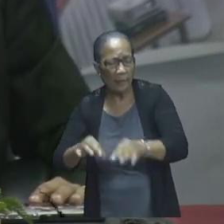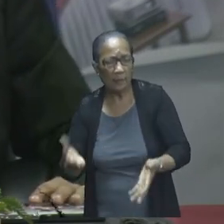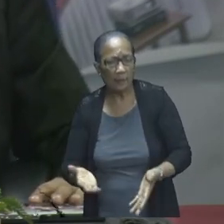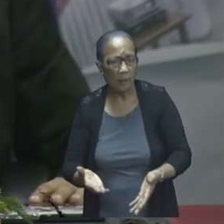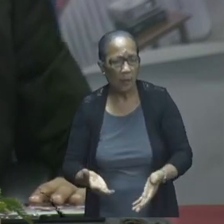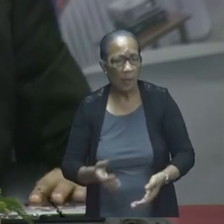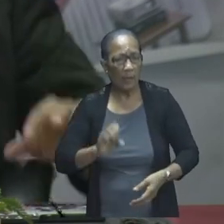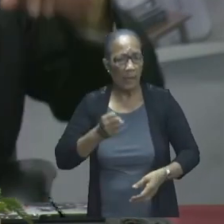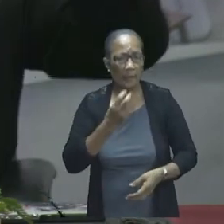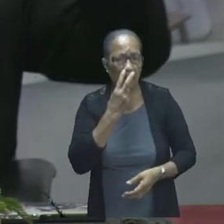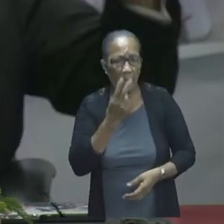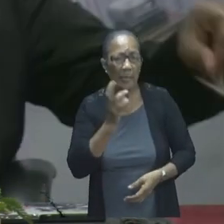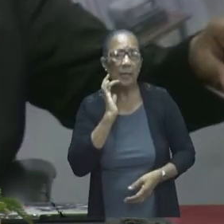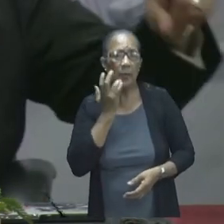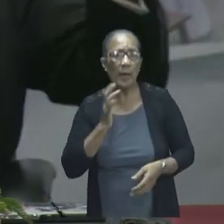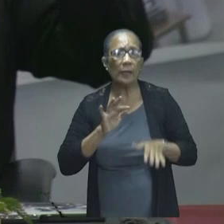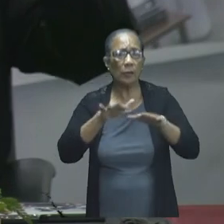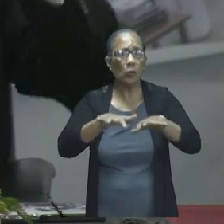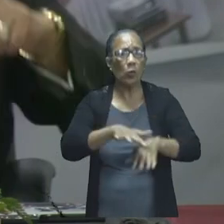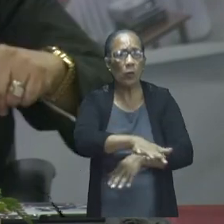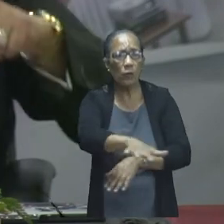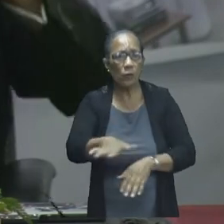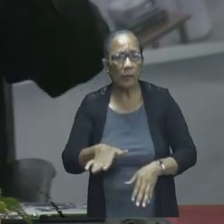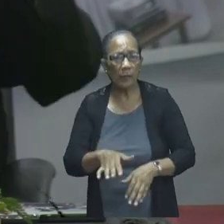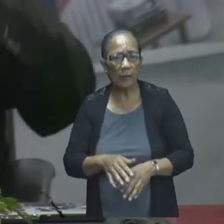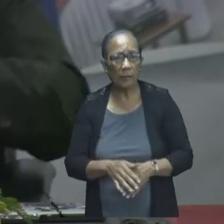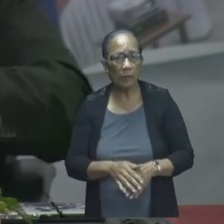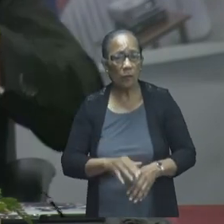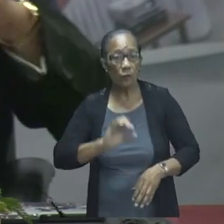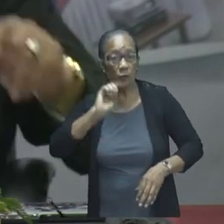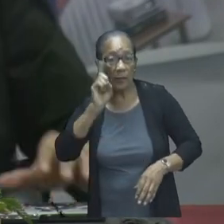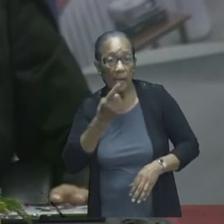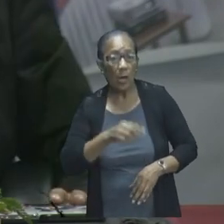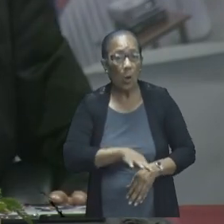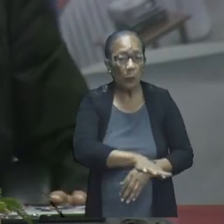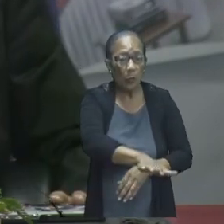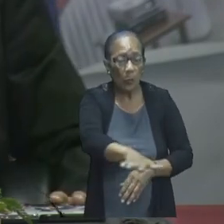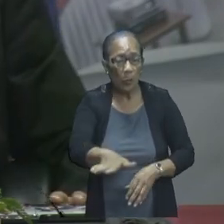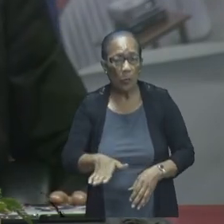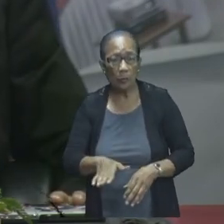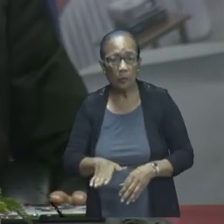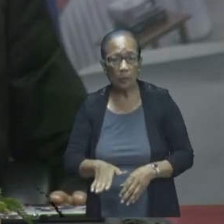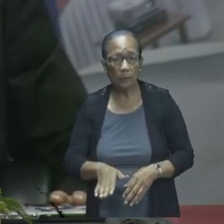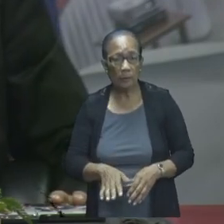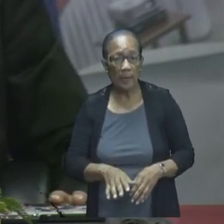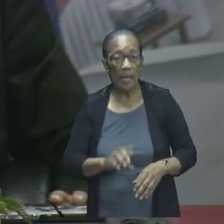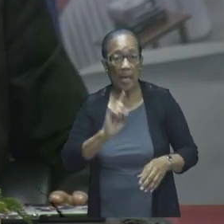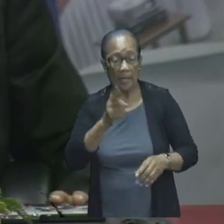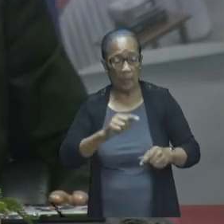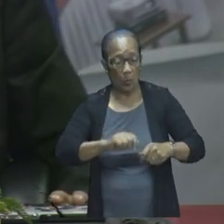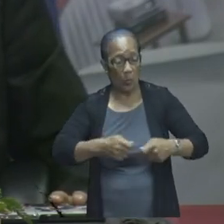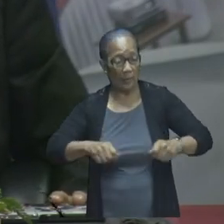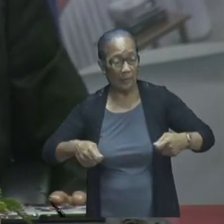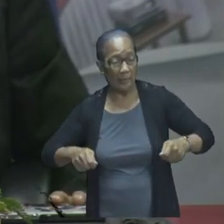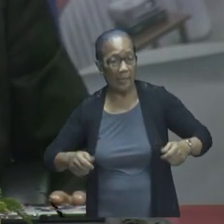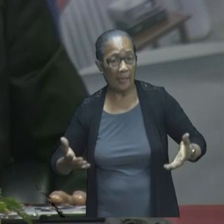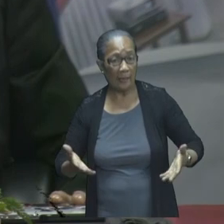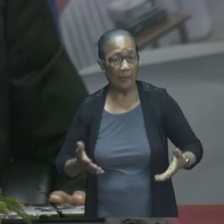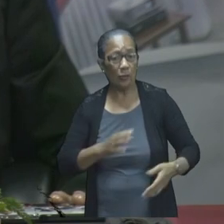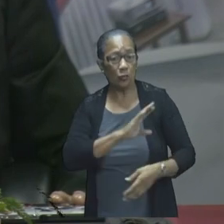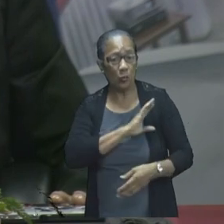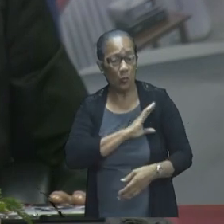wateroverlast ativ impact op de bodem op de op de grond en de kwaliteit van de garant voor wat betreft